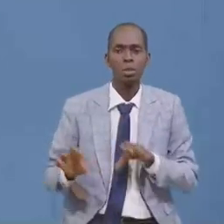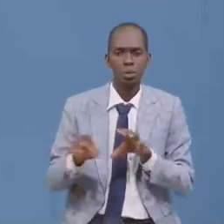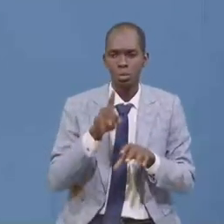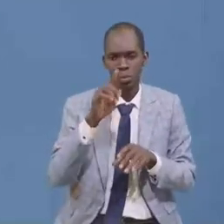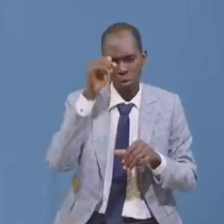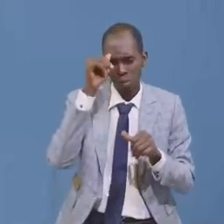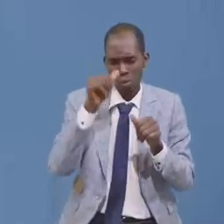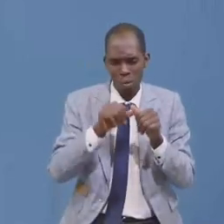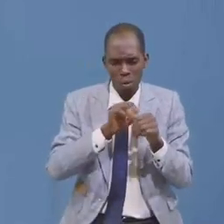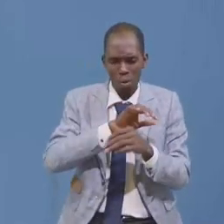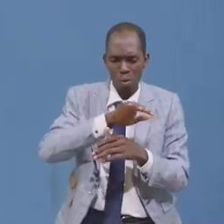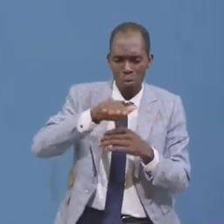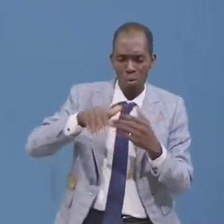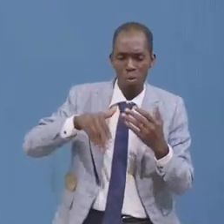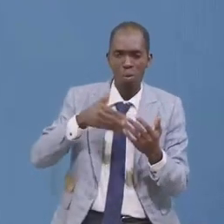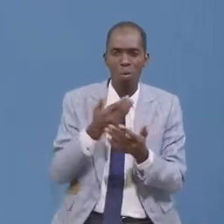Rappelez-vous ces actes.